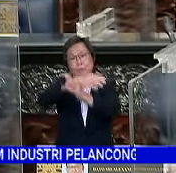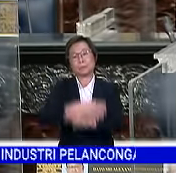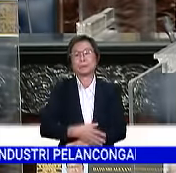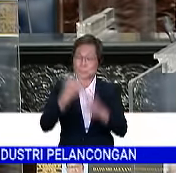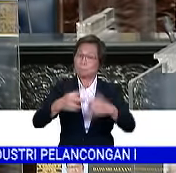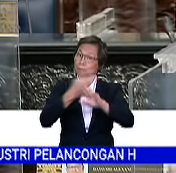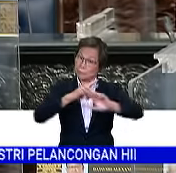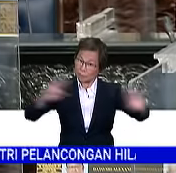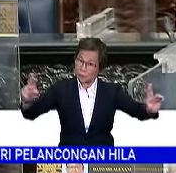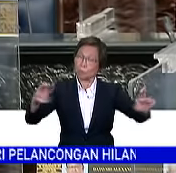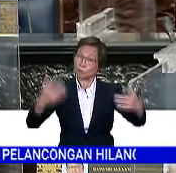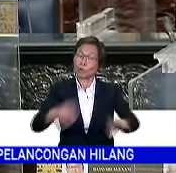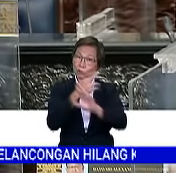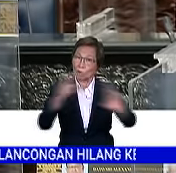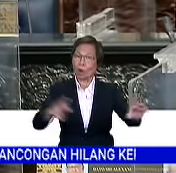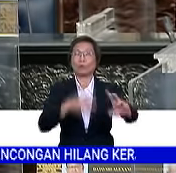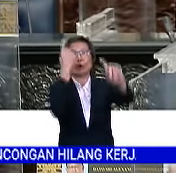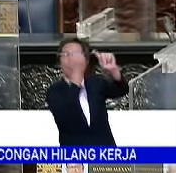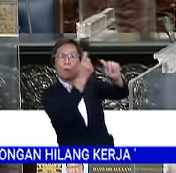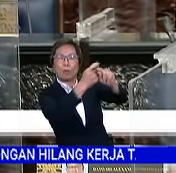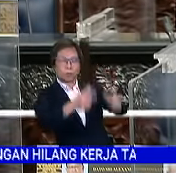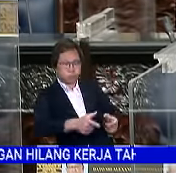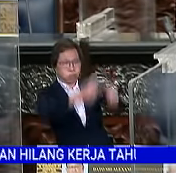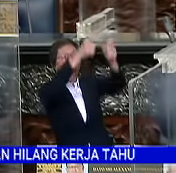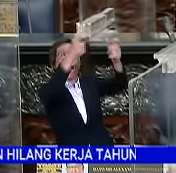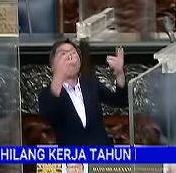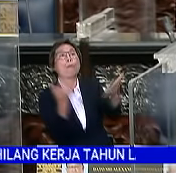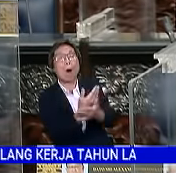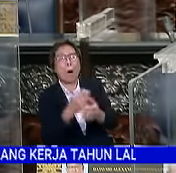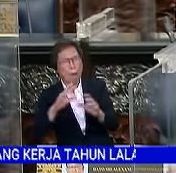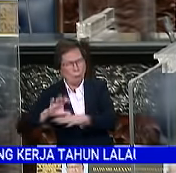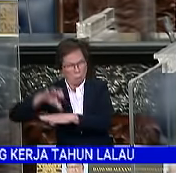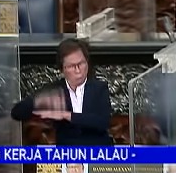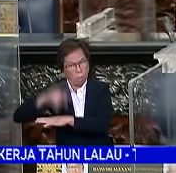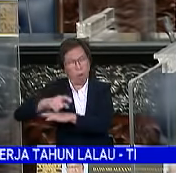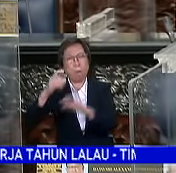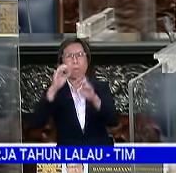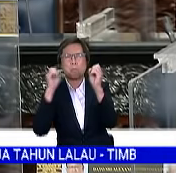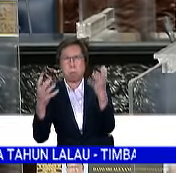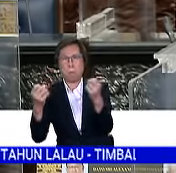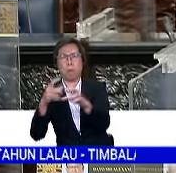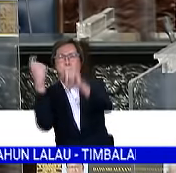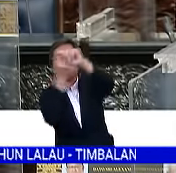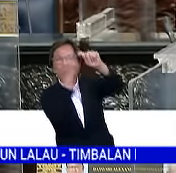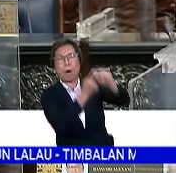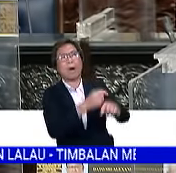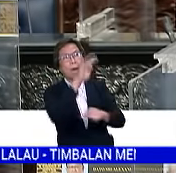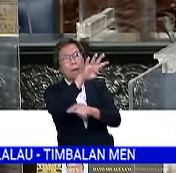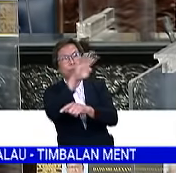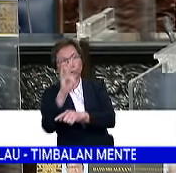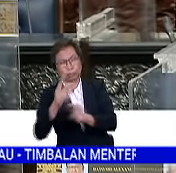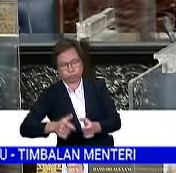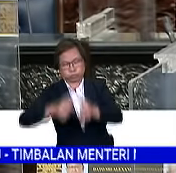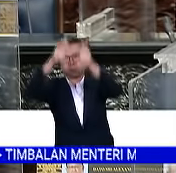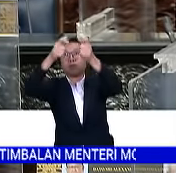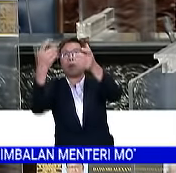disiapkan perancangan untuk membina menara baru. Terpaksa dibina lebih banyak menara baru, iaitu sebanyak 47